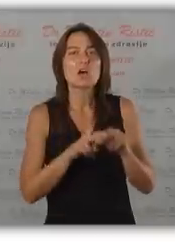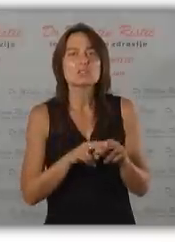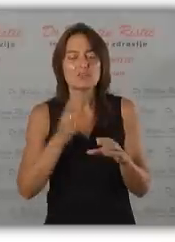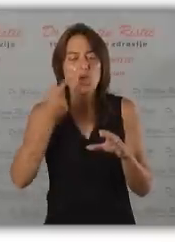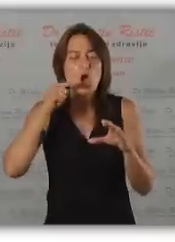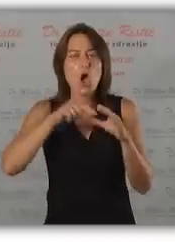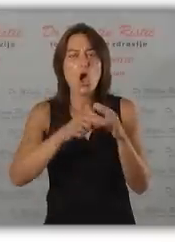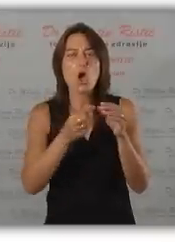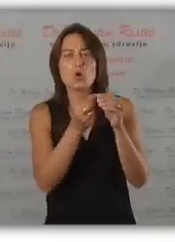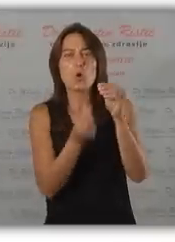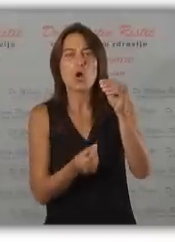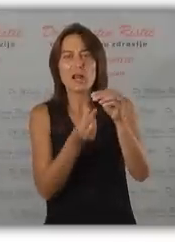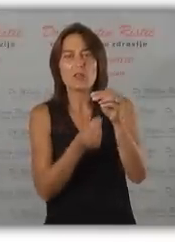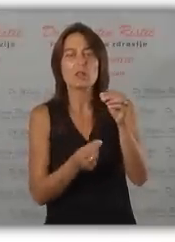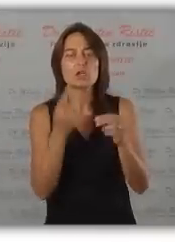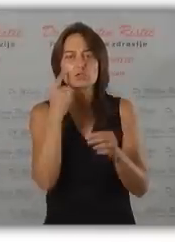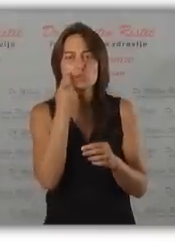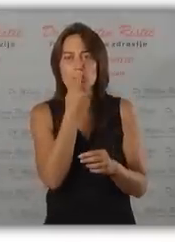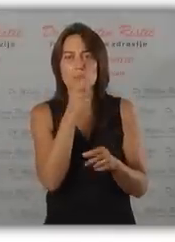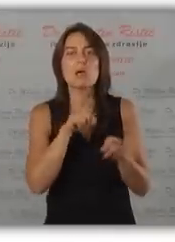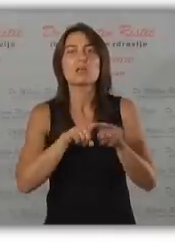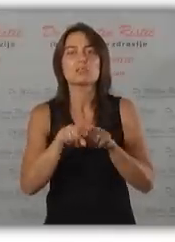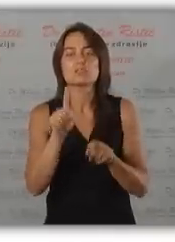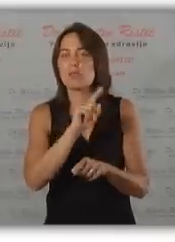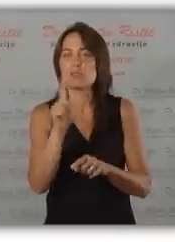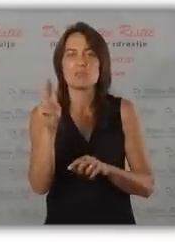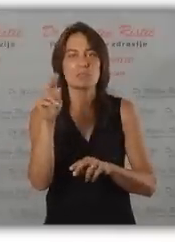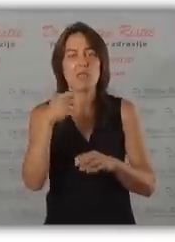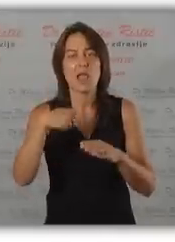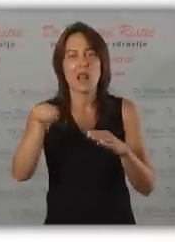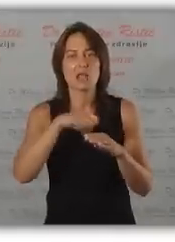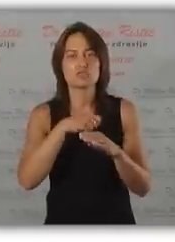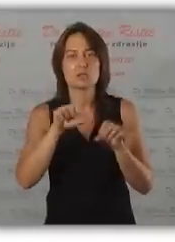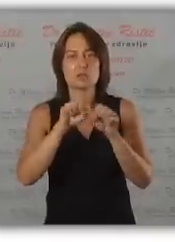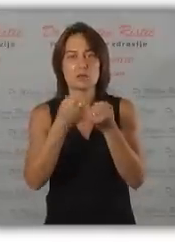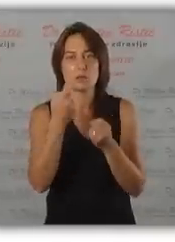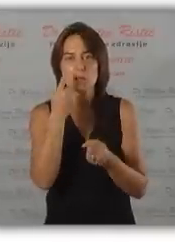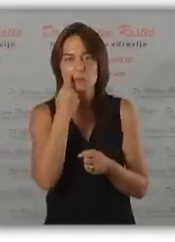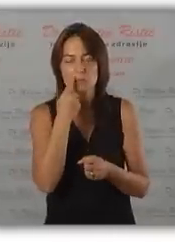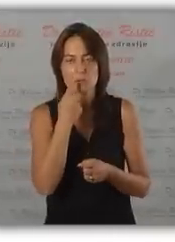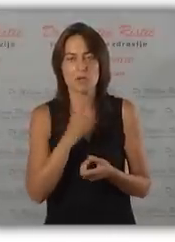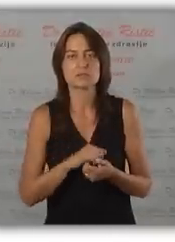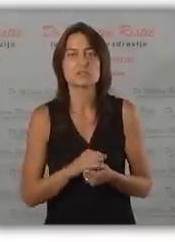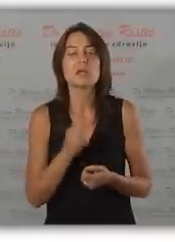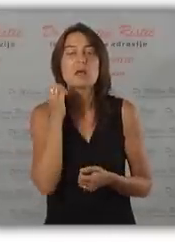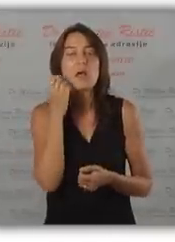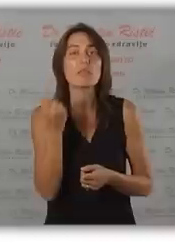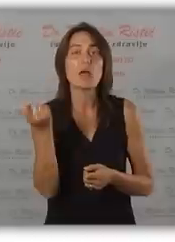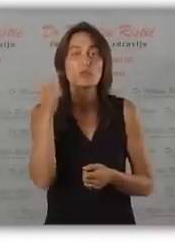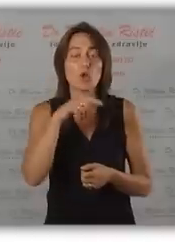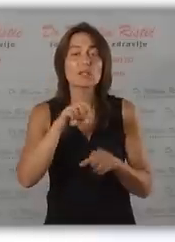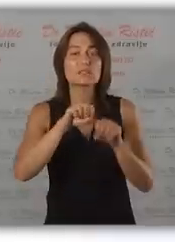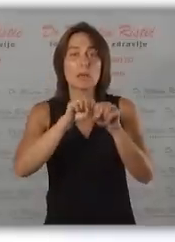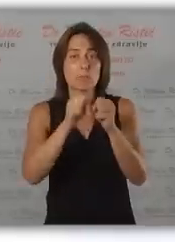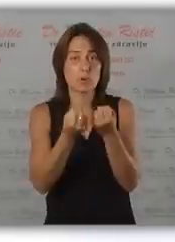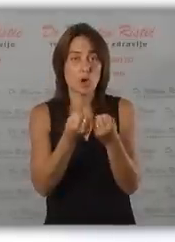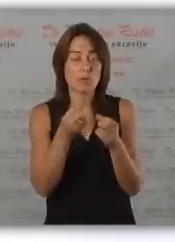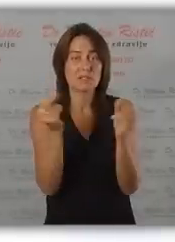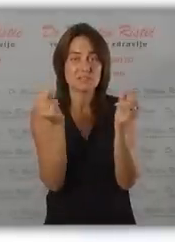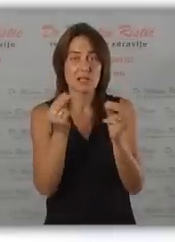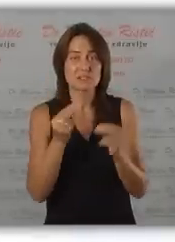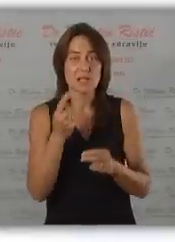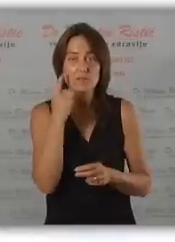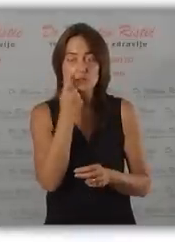uklanjanje zaostalog korenja zuba, koje je isto posljedica nelečenih karioznih procesa. Kada dolazi do